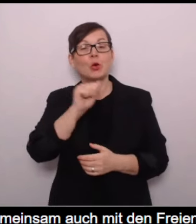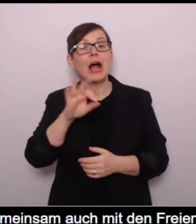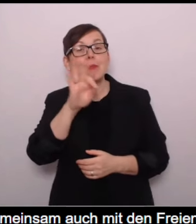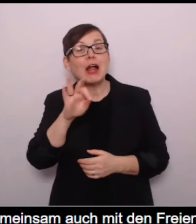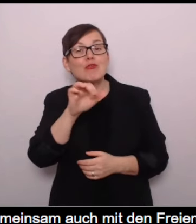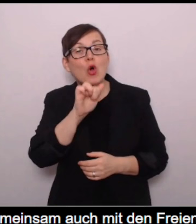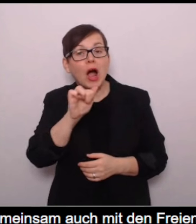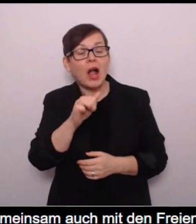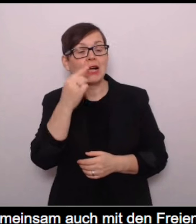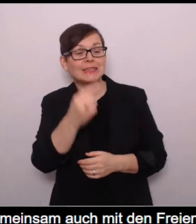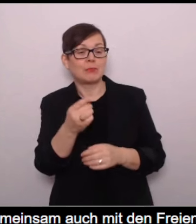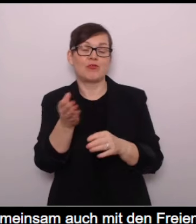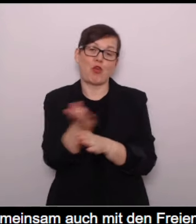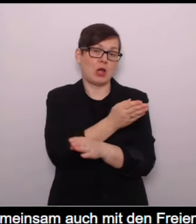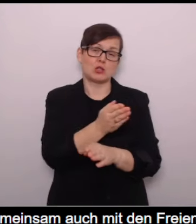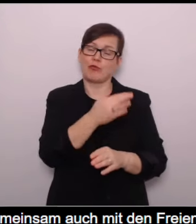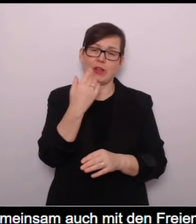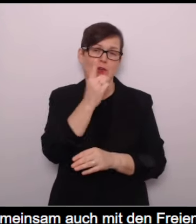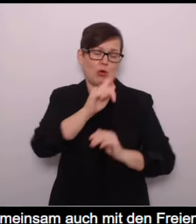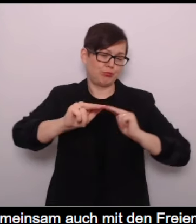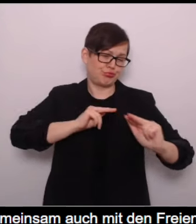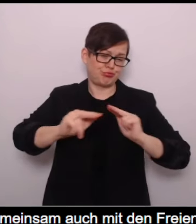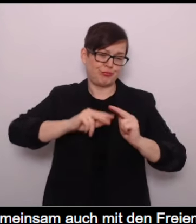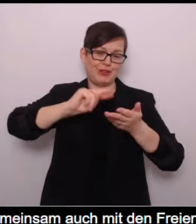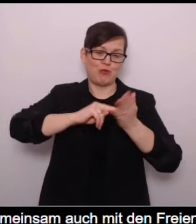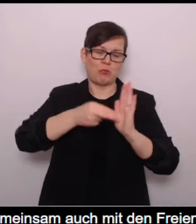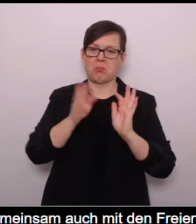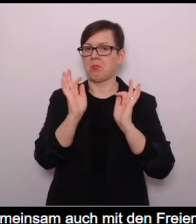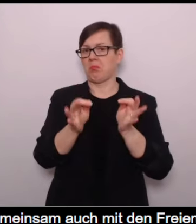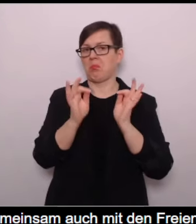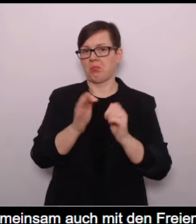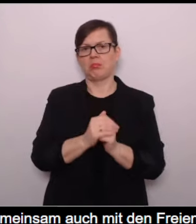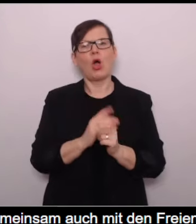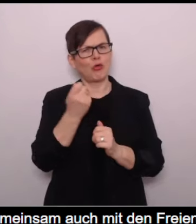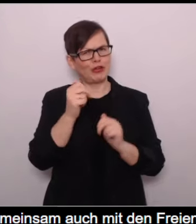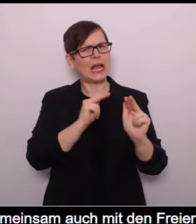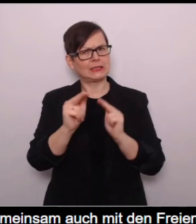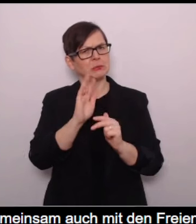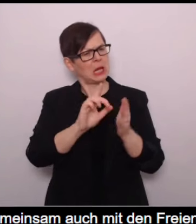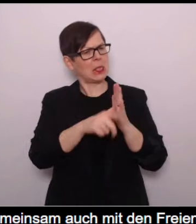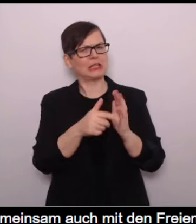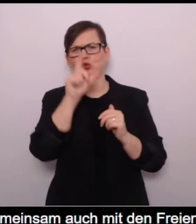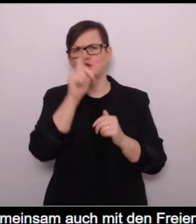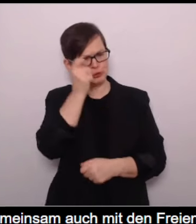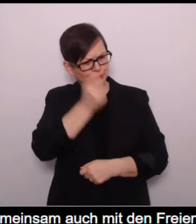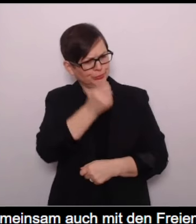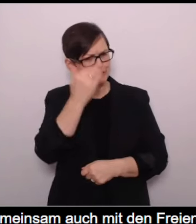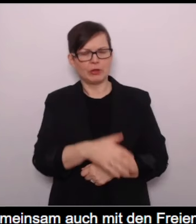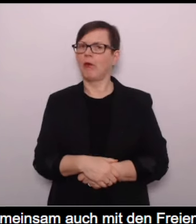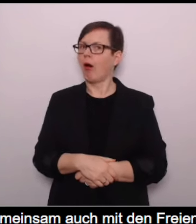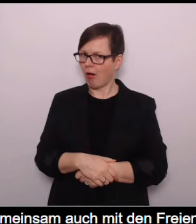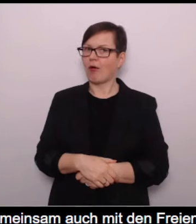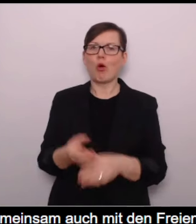inspirierend und am Ende sehr erfolgreich. ganz besonders natürlich Albert Führerker, der diesen Haushalt über Wochen hervorragend vorbereitet wird. Die